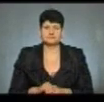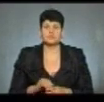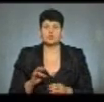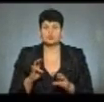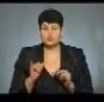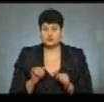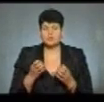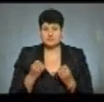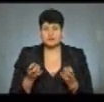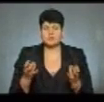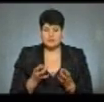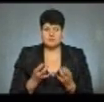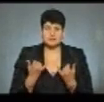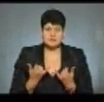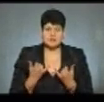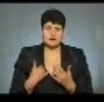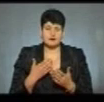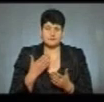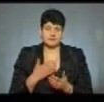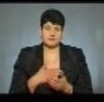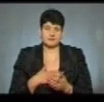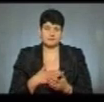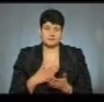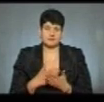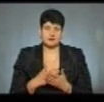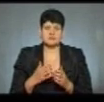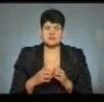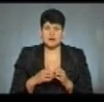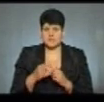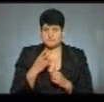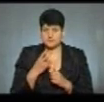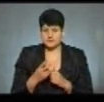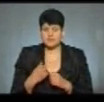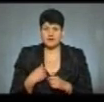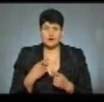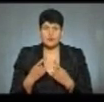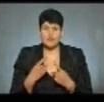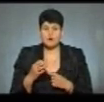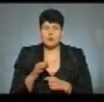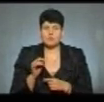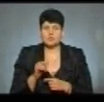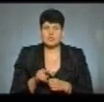Ще треба, тому що зараз ми перетнули середній показник. Тобто ми говоримо про те, що